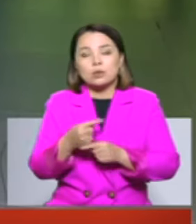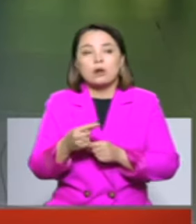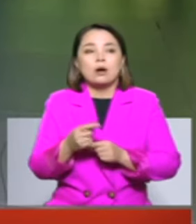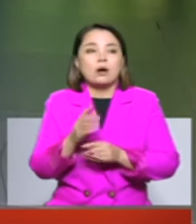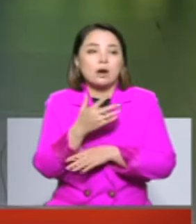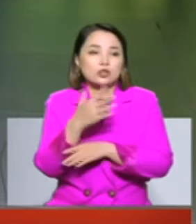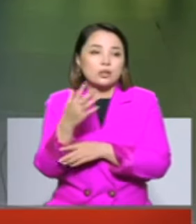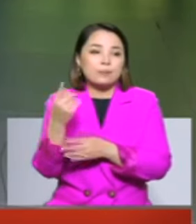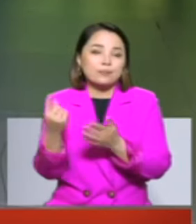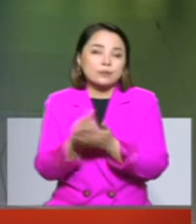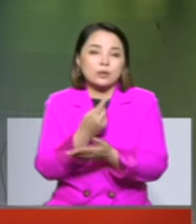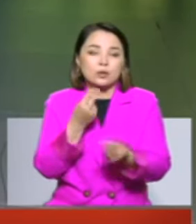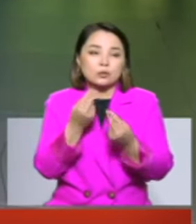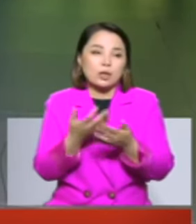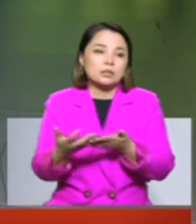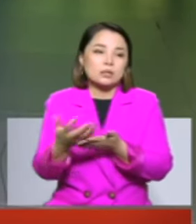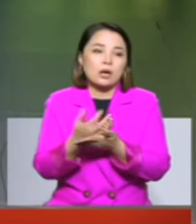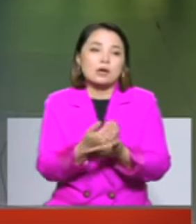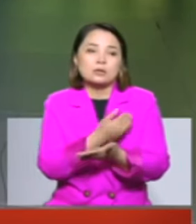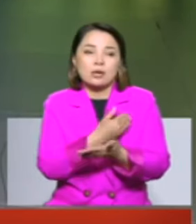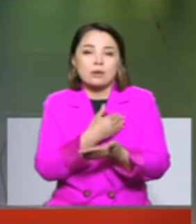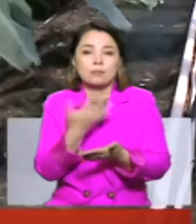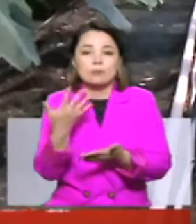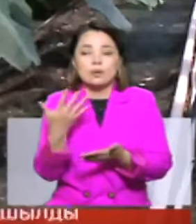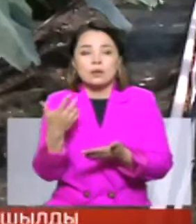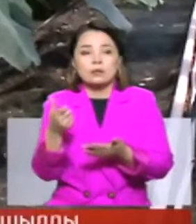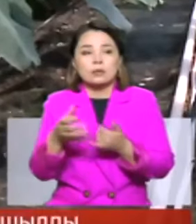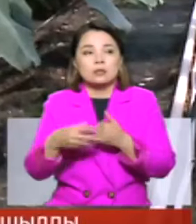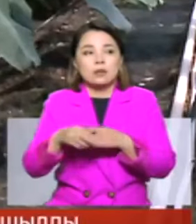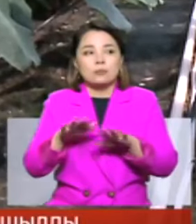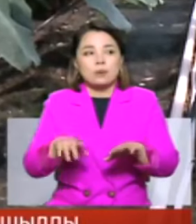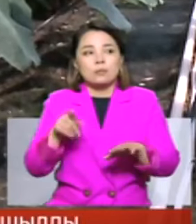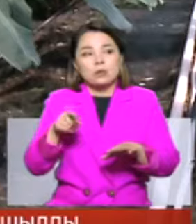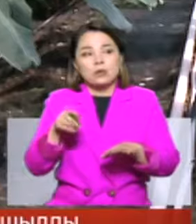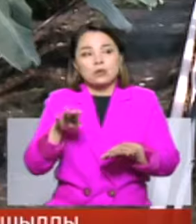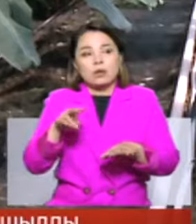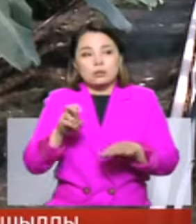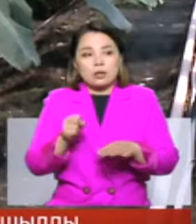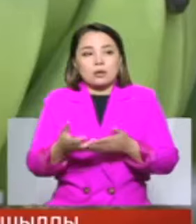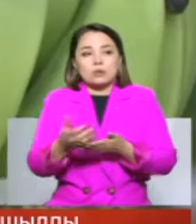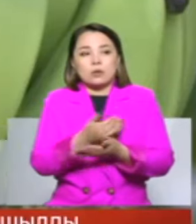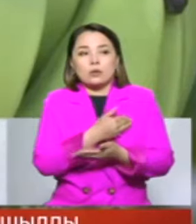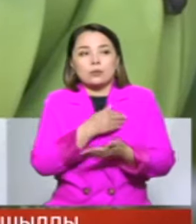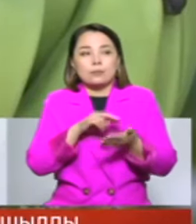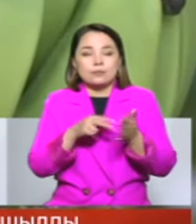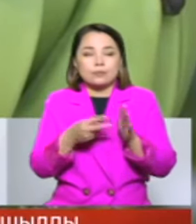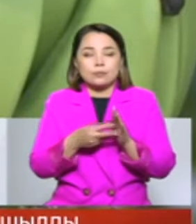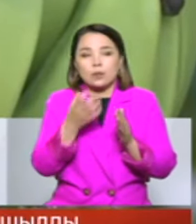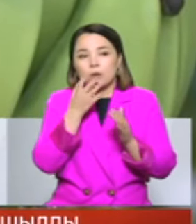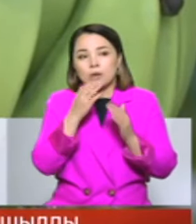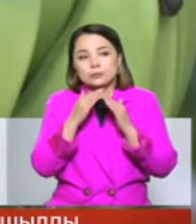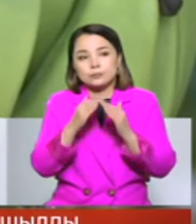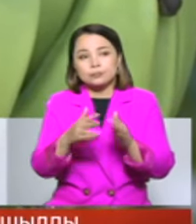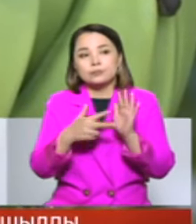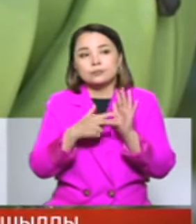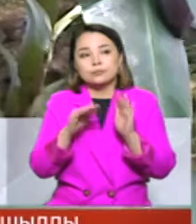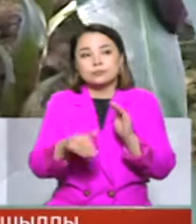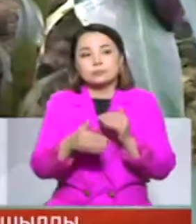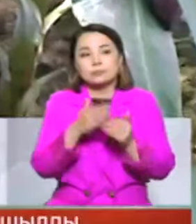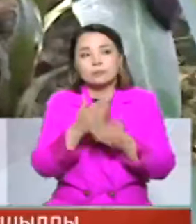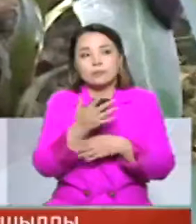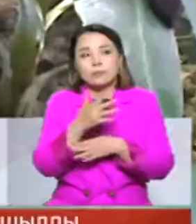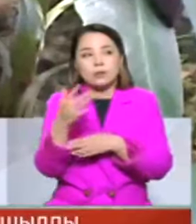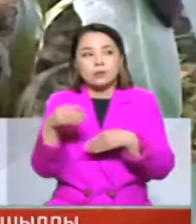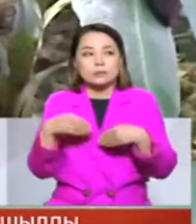ағаштың алғашқы жемісін жинамақшы. 5 гектар алқаптан 1000 тоннаға жуық өнім алмақ ниетте. Жылыжайға 8000-дай түп банан